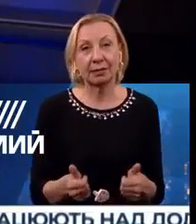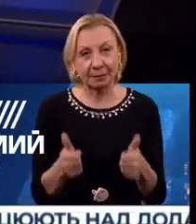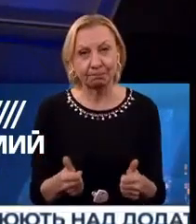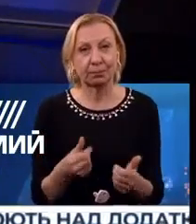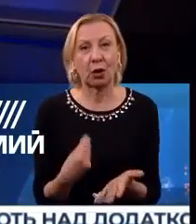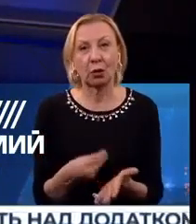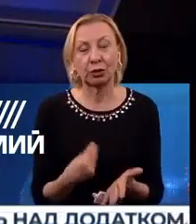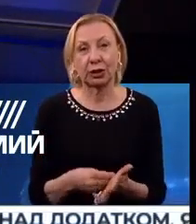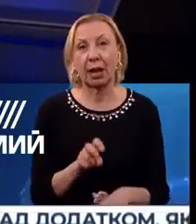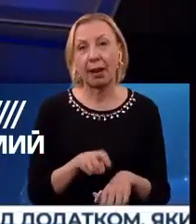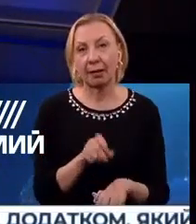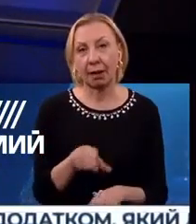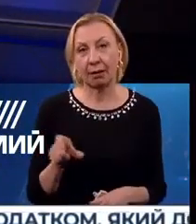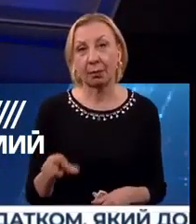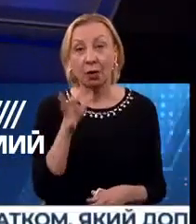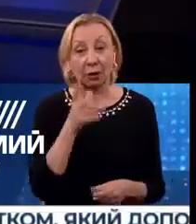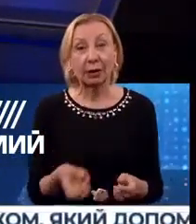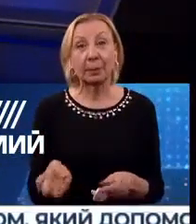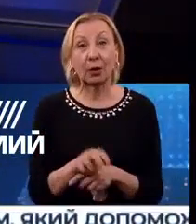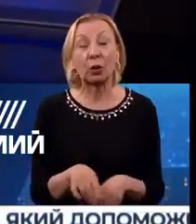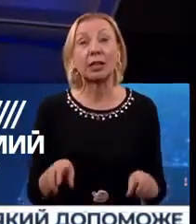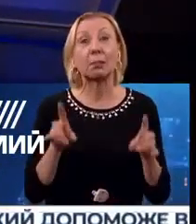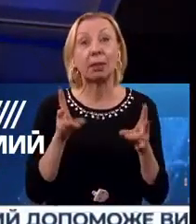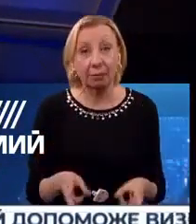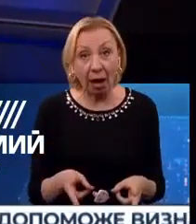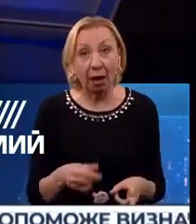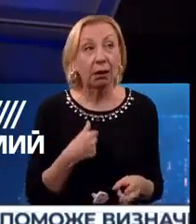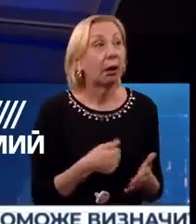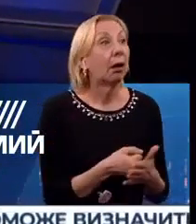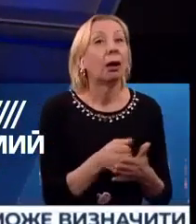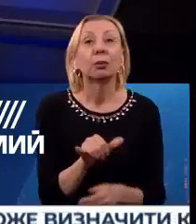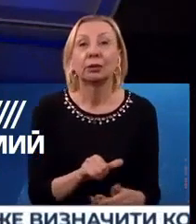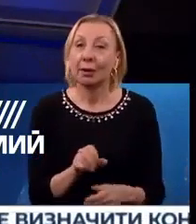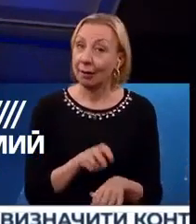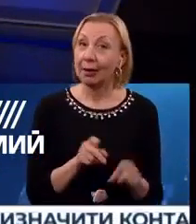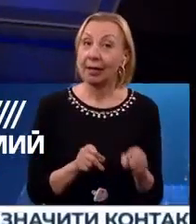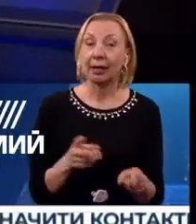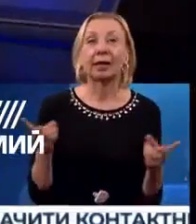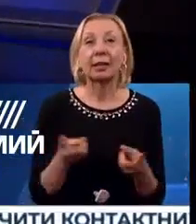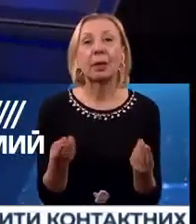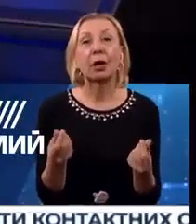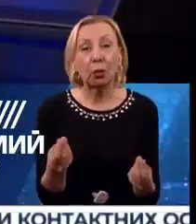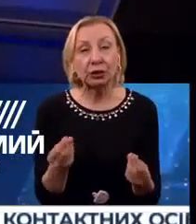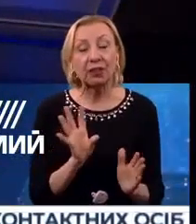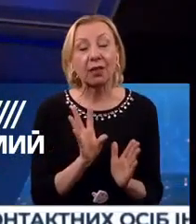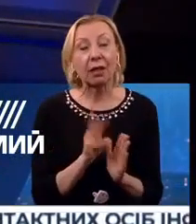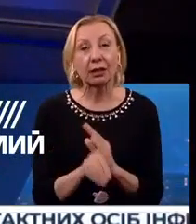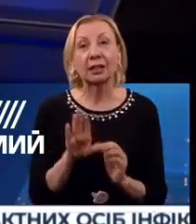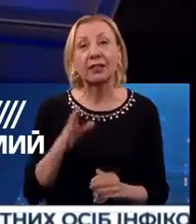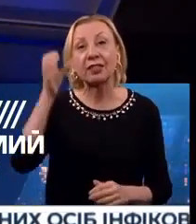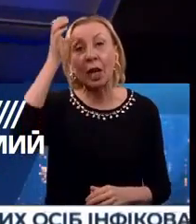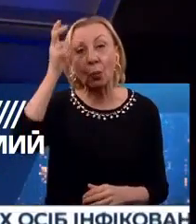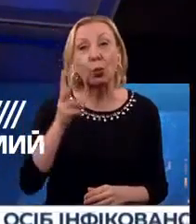коли приходить біда, ми всі звертаємося до лікарів. Треба інвестувати і вкладати в науку, для того, щоб науковці